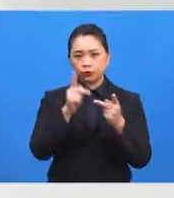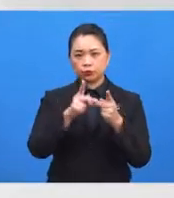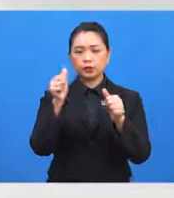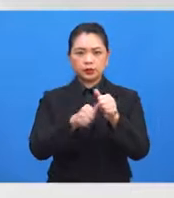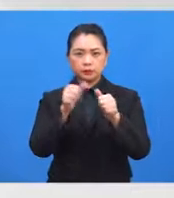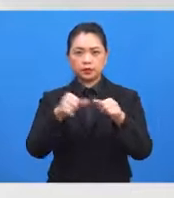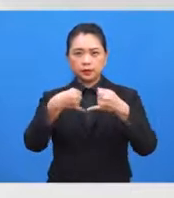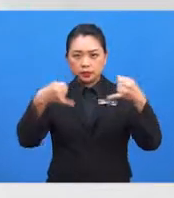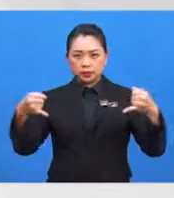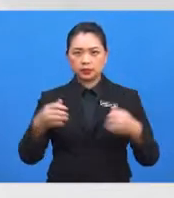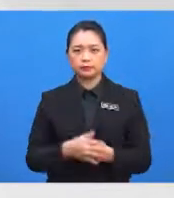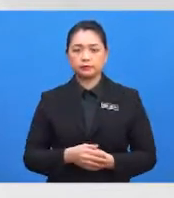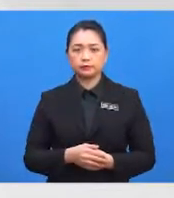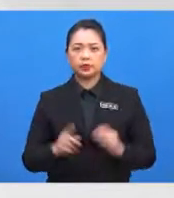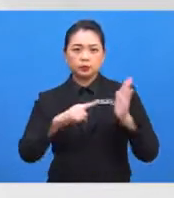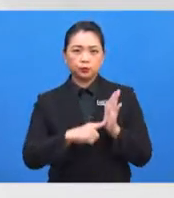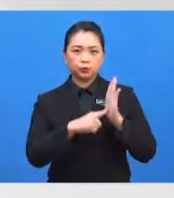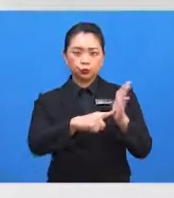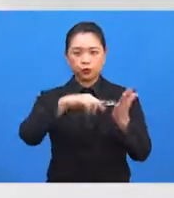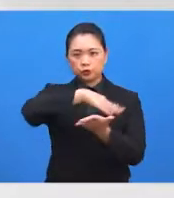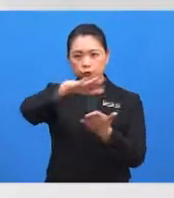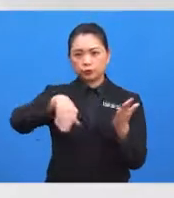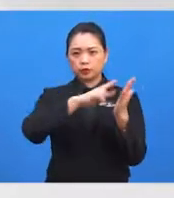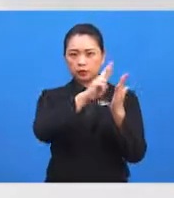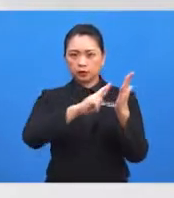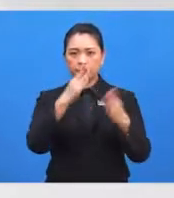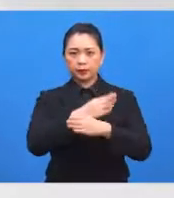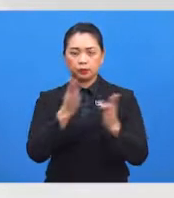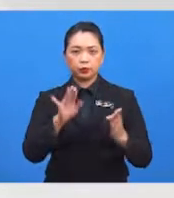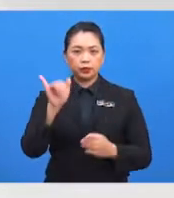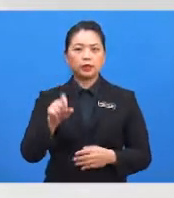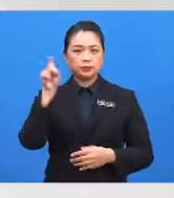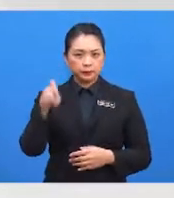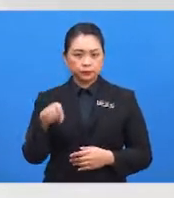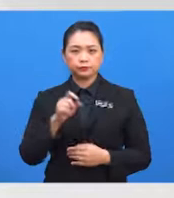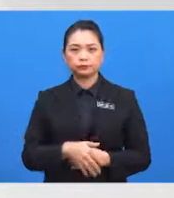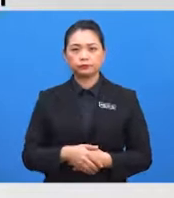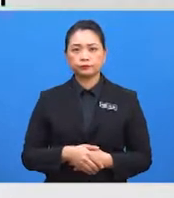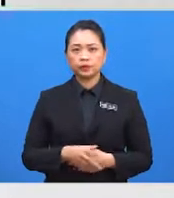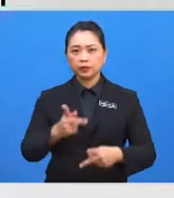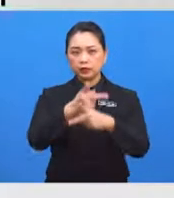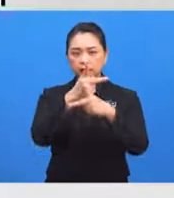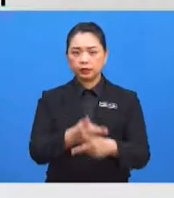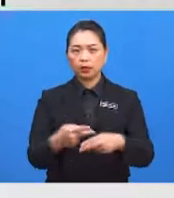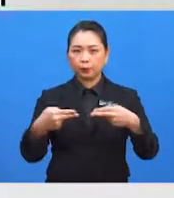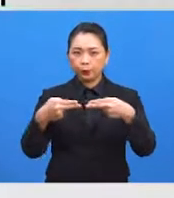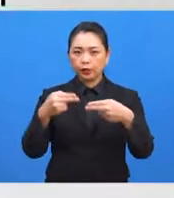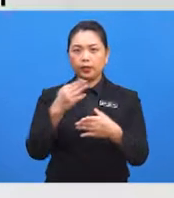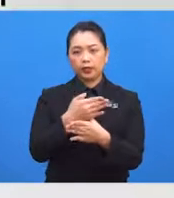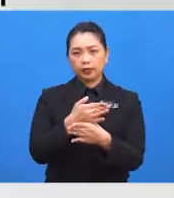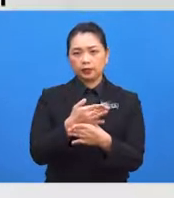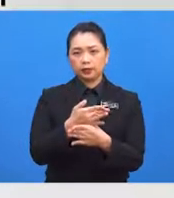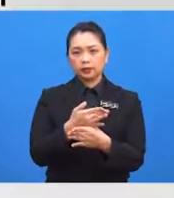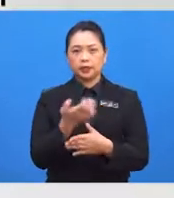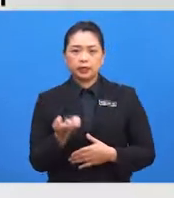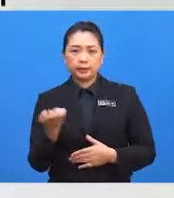layout. Memaparkan keseluruhan reka bentuk yang dikehendaki, mengekalkan hubungan antara